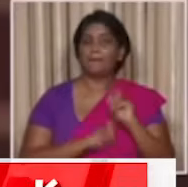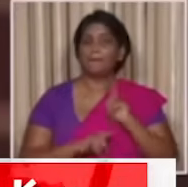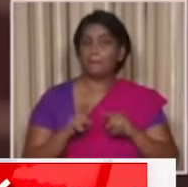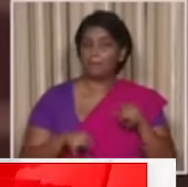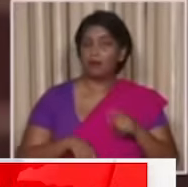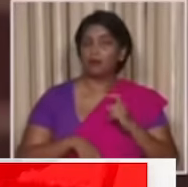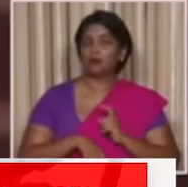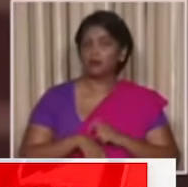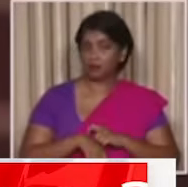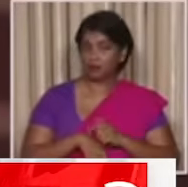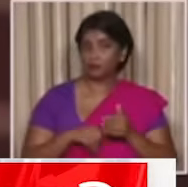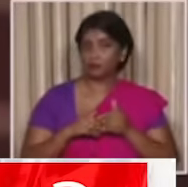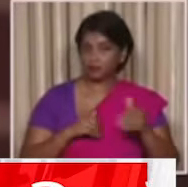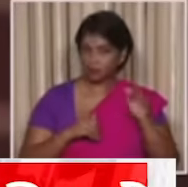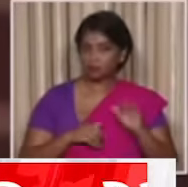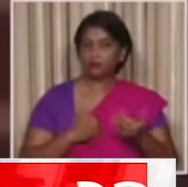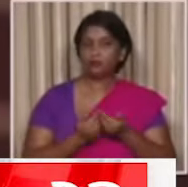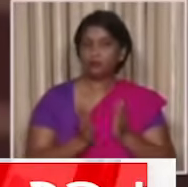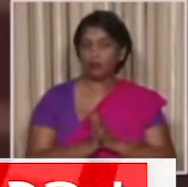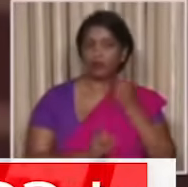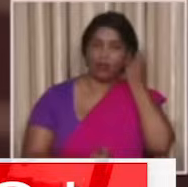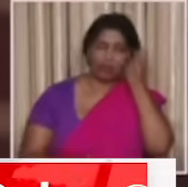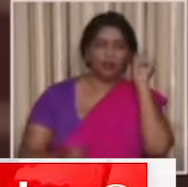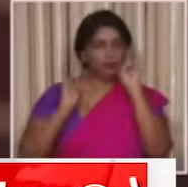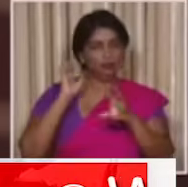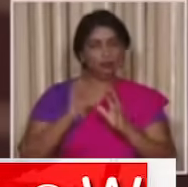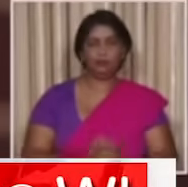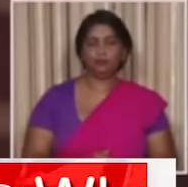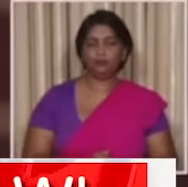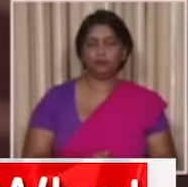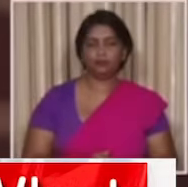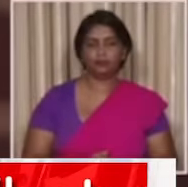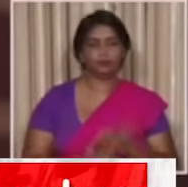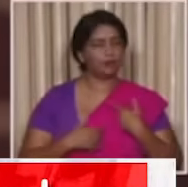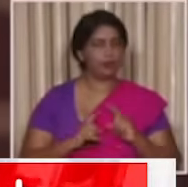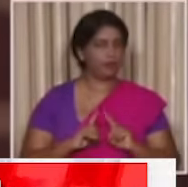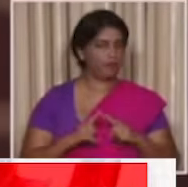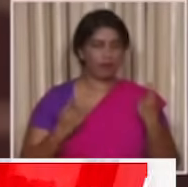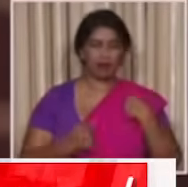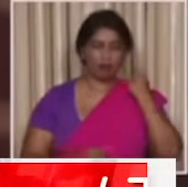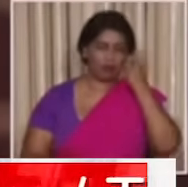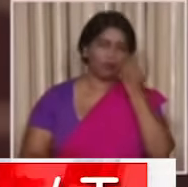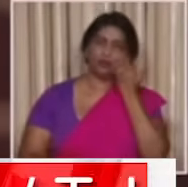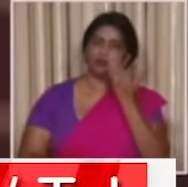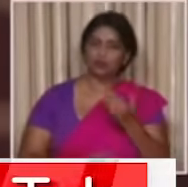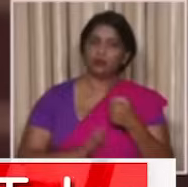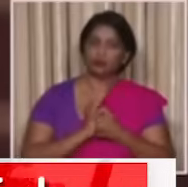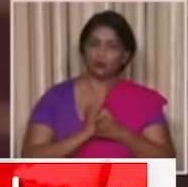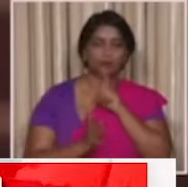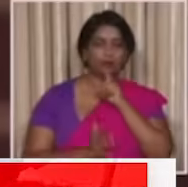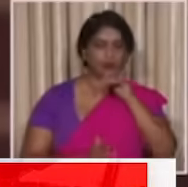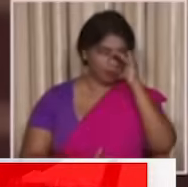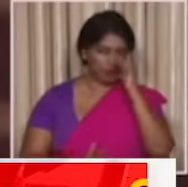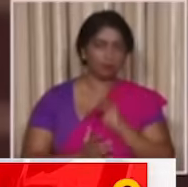පාර්ලිමේන්තුවේ කාල සීමාවක් තුළ ඉන්න අය තම තමන්ගේ අදහස් ප්‍රකාශ කරා. මම ඊට වඩා වෙනස් දෙයක් මේකේ දකින්නේ ගරු